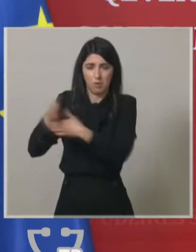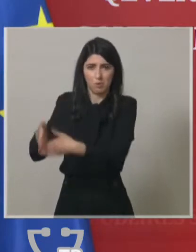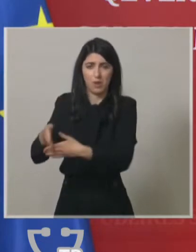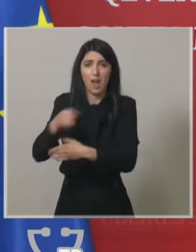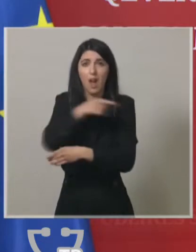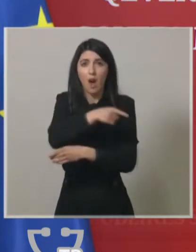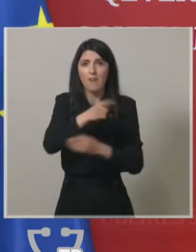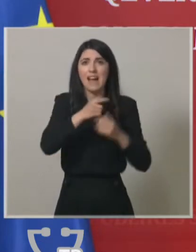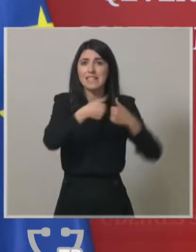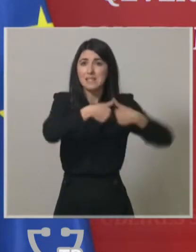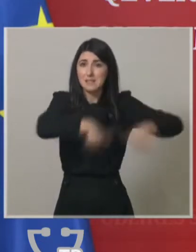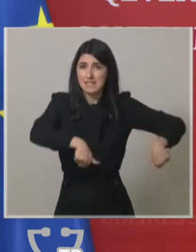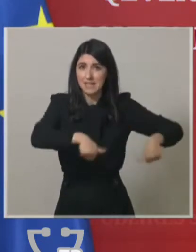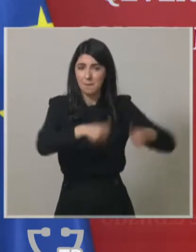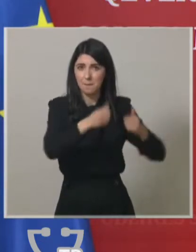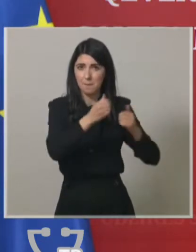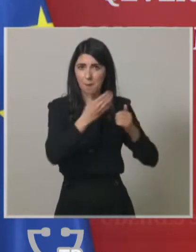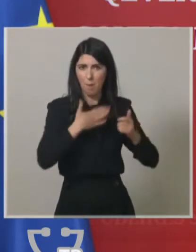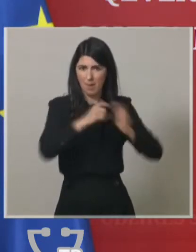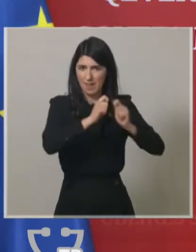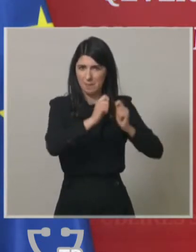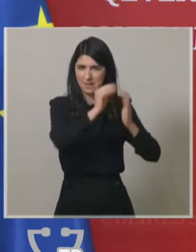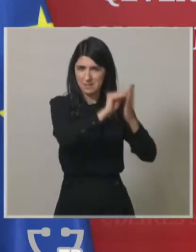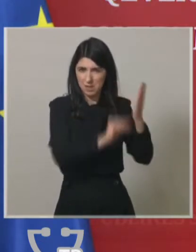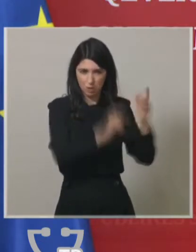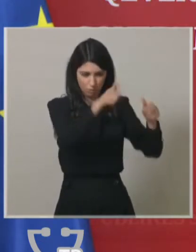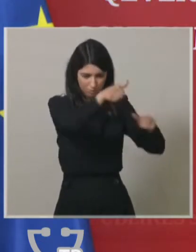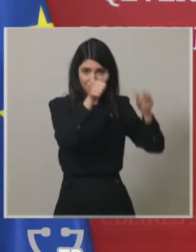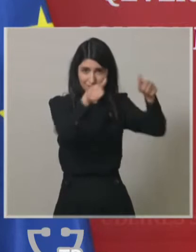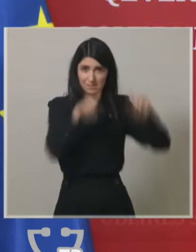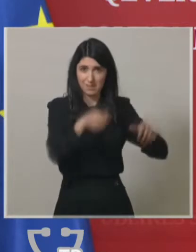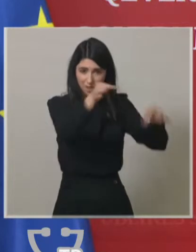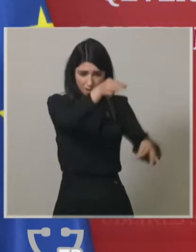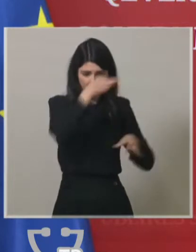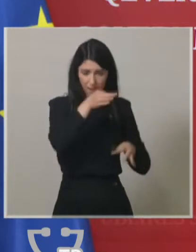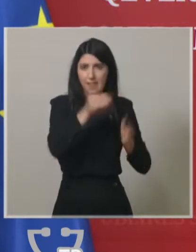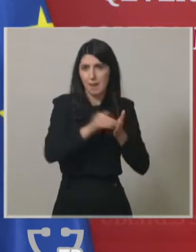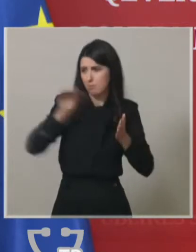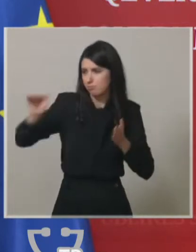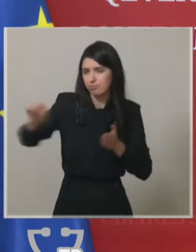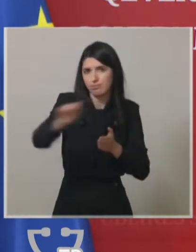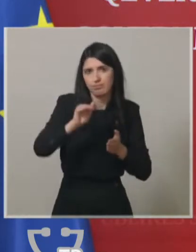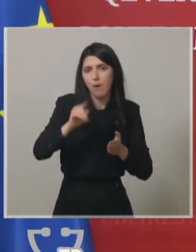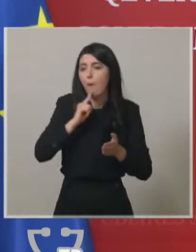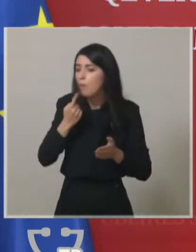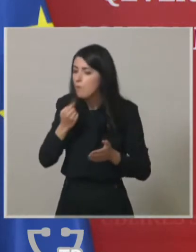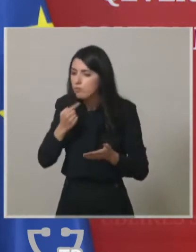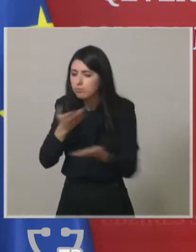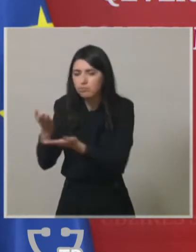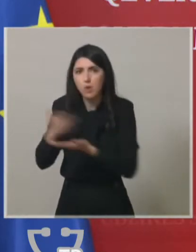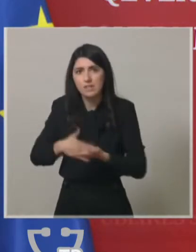список го добиле од системот Мој термин, да ја утврдат волјата да се вакцинираат, да